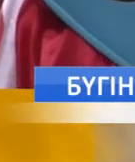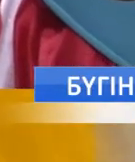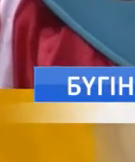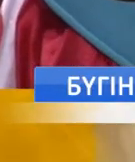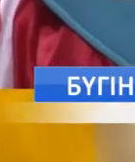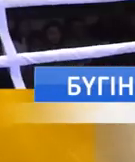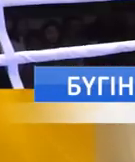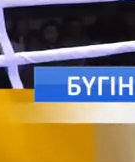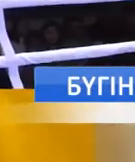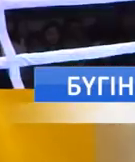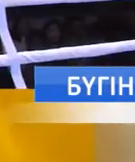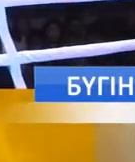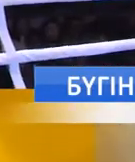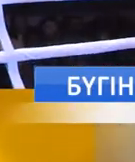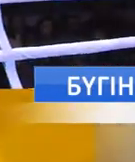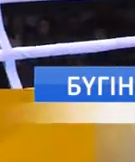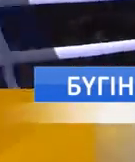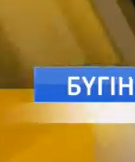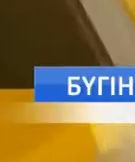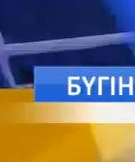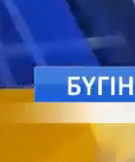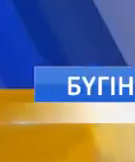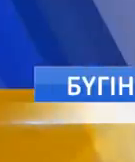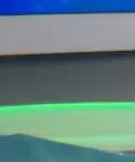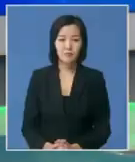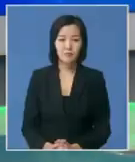қараталдық Мирас Ертановтың бағы жанды.